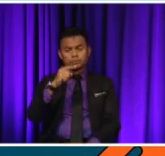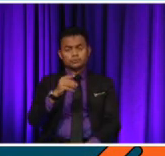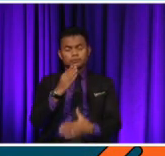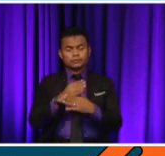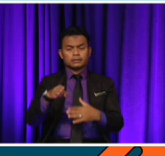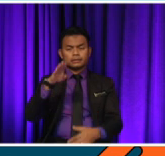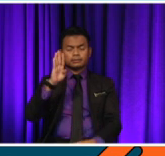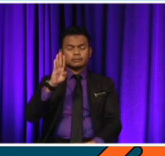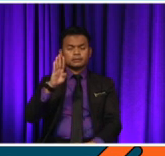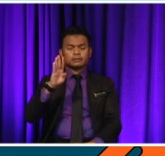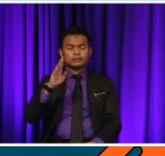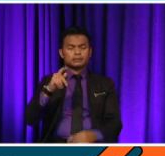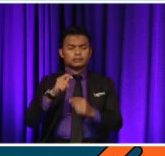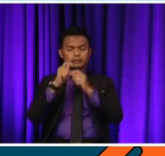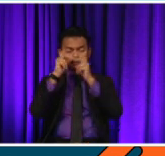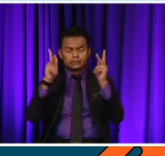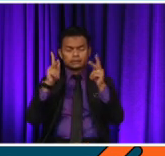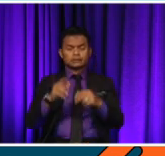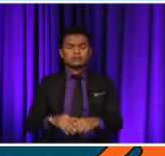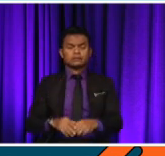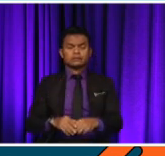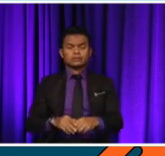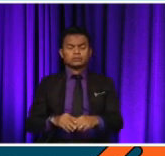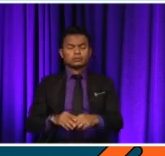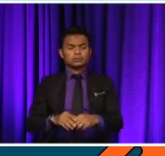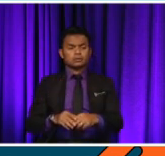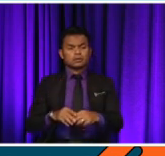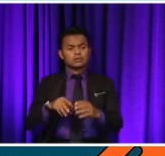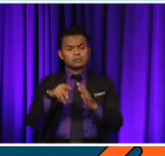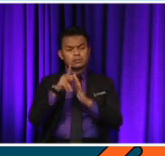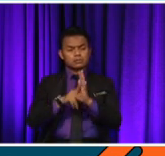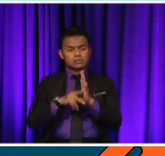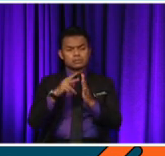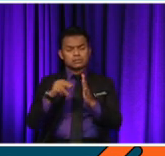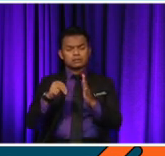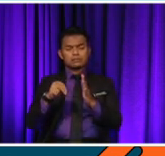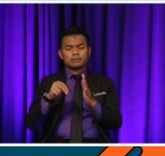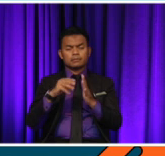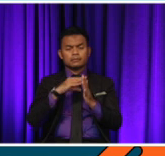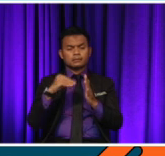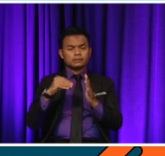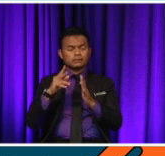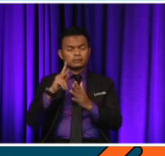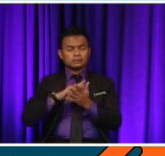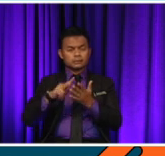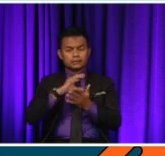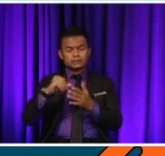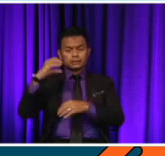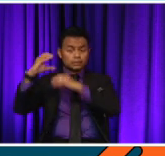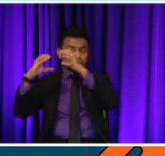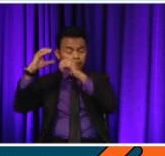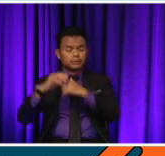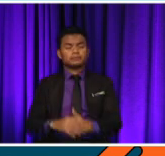kecakapan khususnya Uraikan konsep keberkahan dan kecakapan surat IB itu sebenarnya gabungan untuk